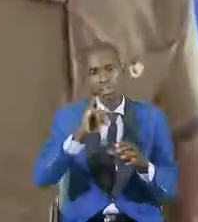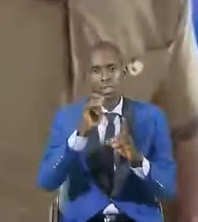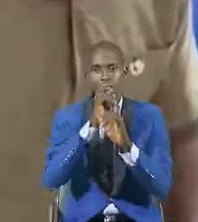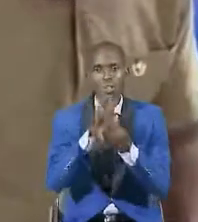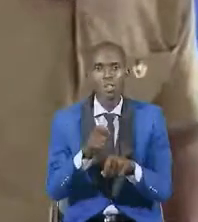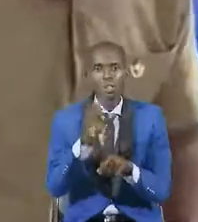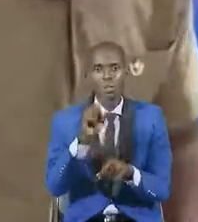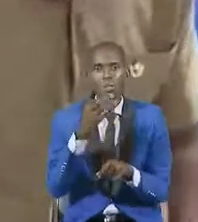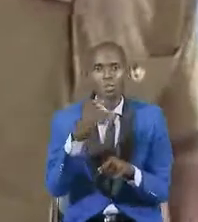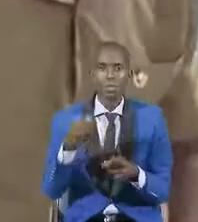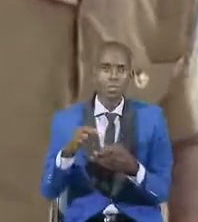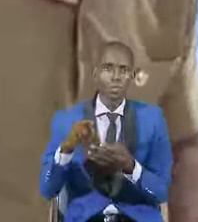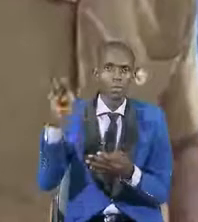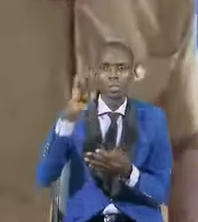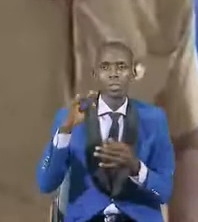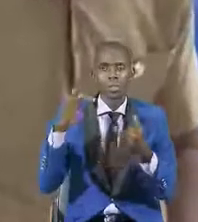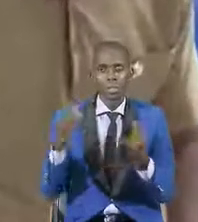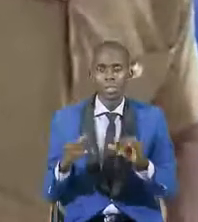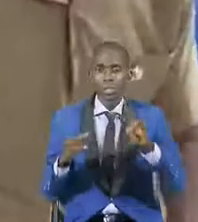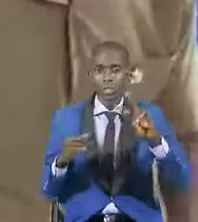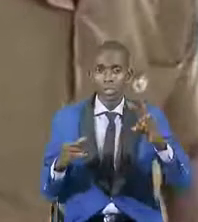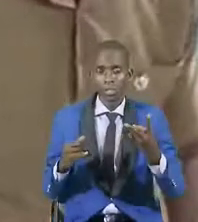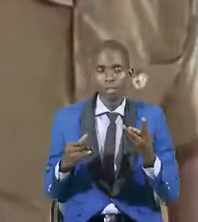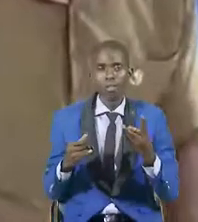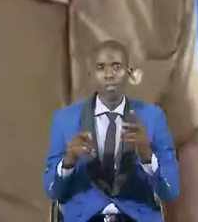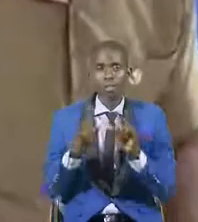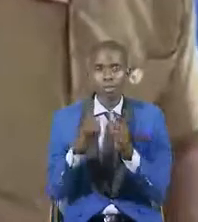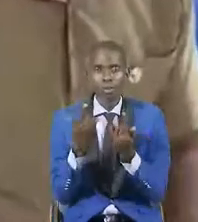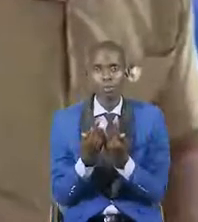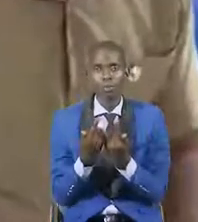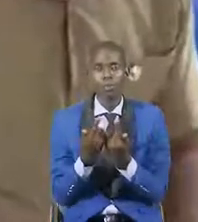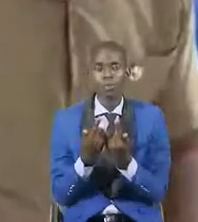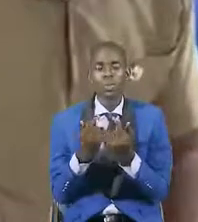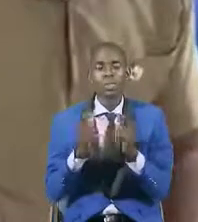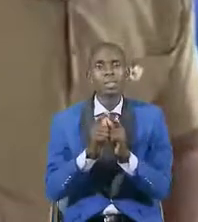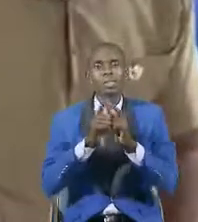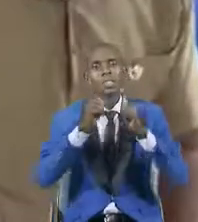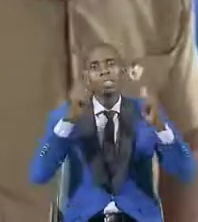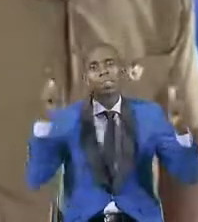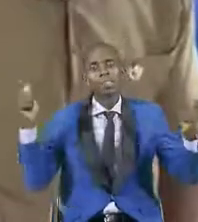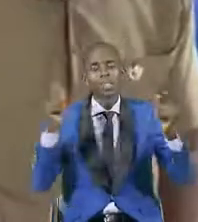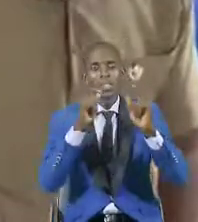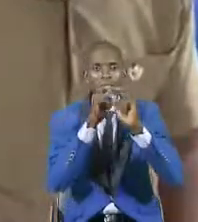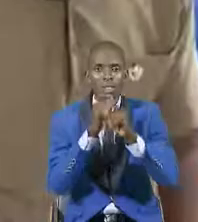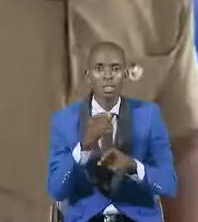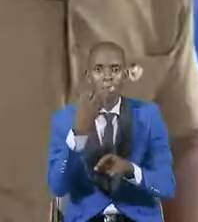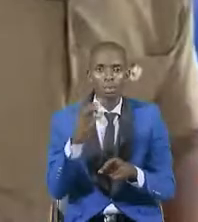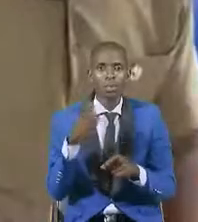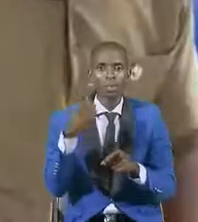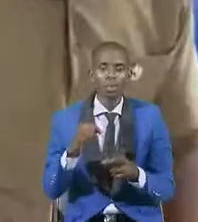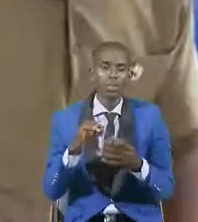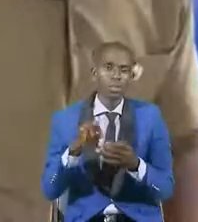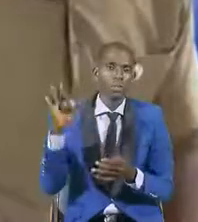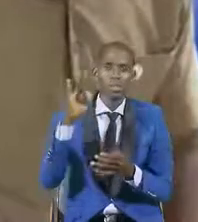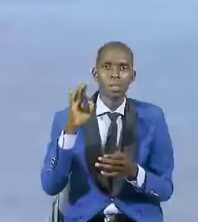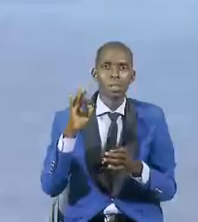l'esprit. Allons maintenant à la deuxième classification qui est les dons dynamiques de